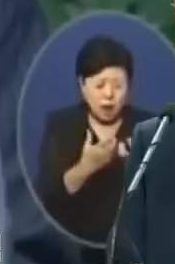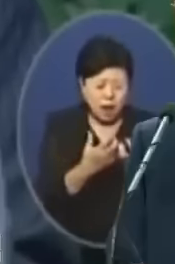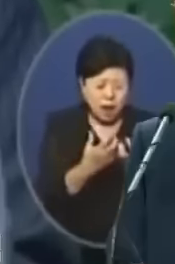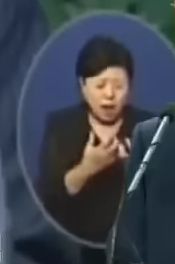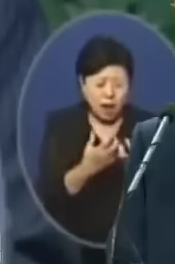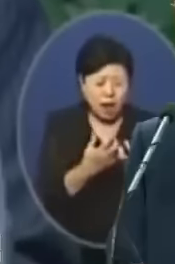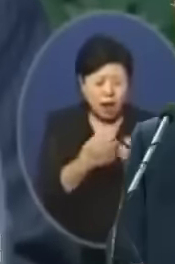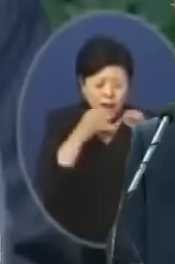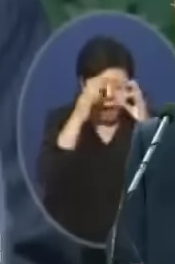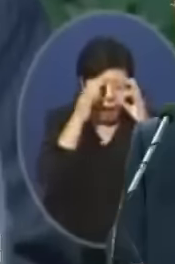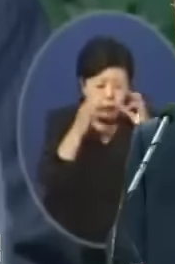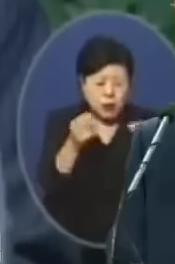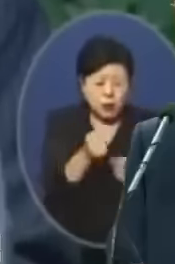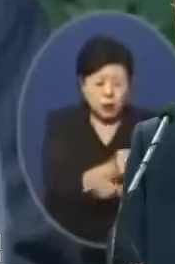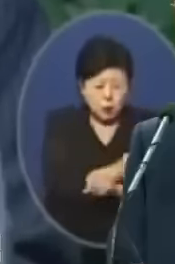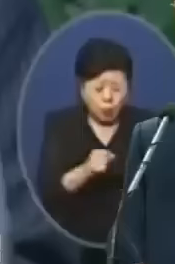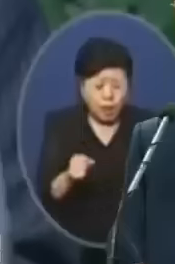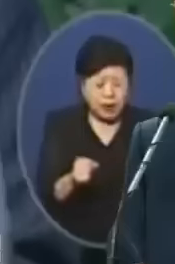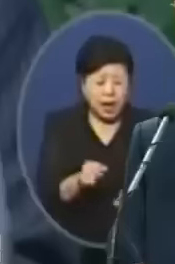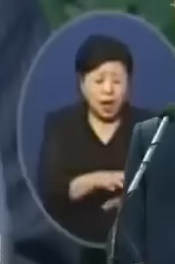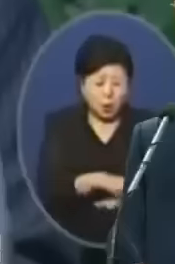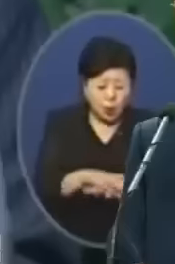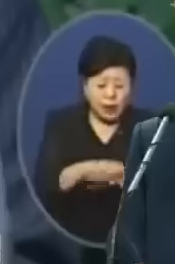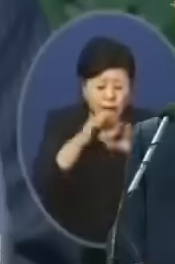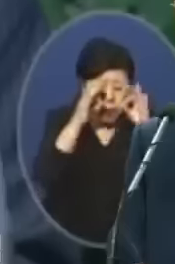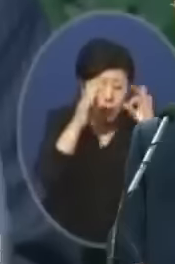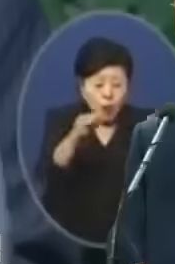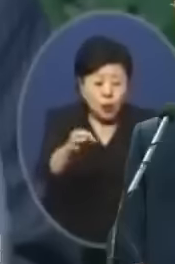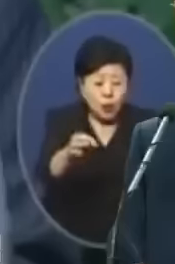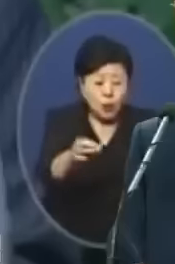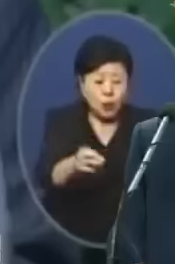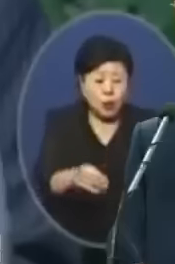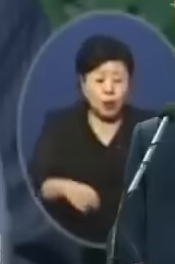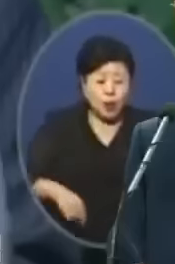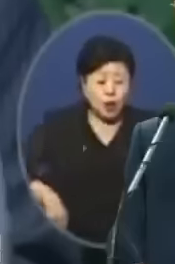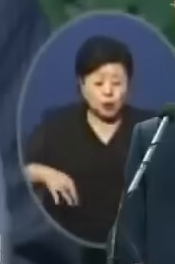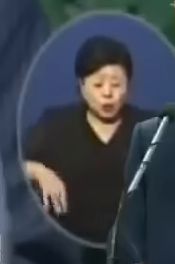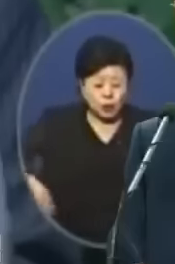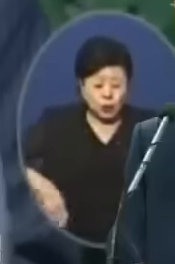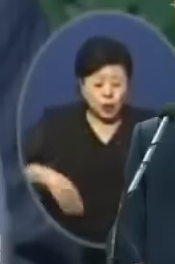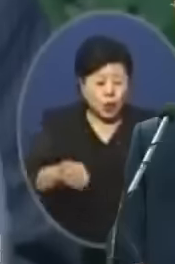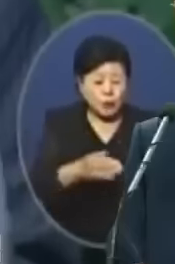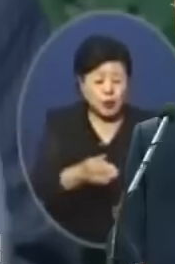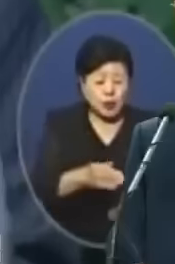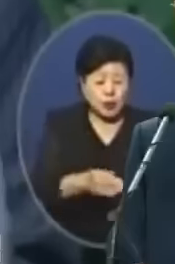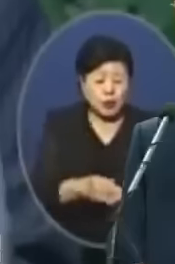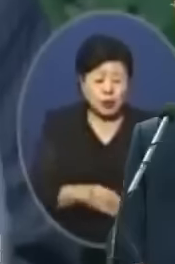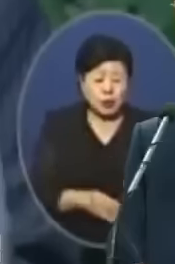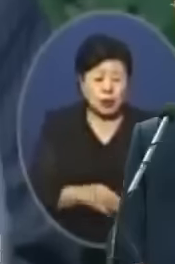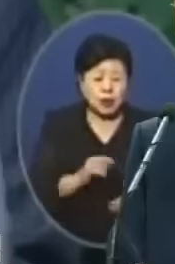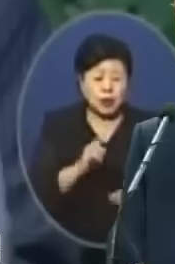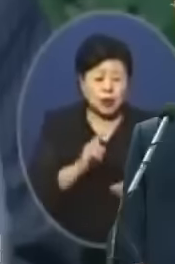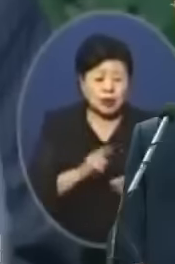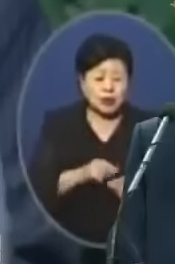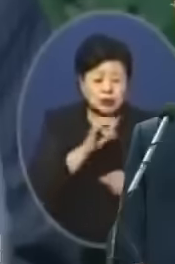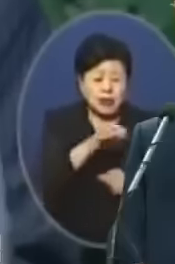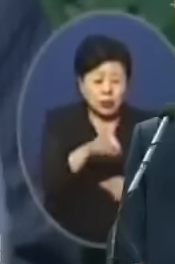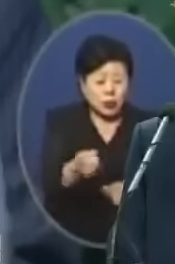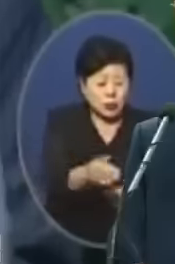눈에 보이고 광야가 눈에 보이고 텅 빈 포켓트가 눈에 보이고 떡 살 곳이 없는 것이 눈에